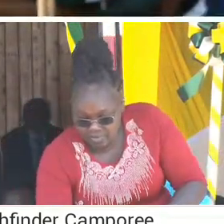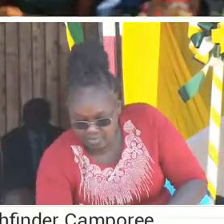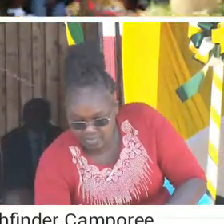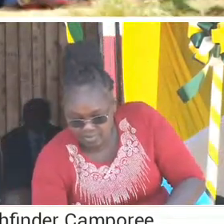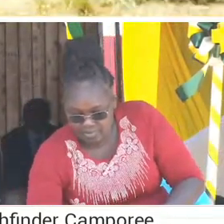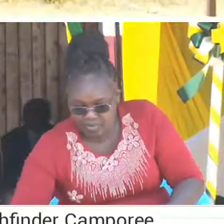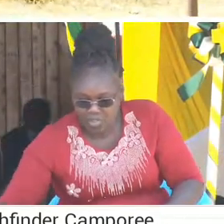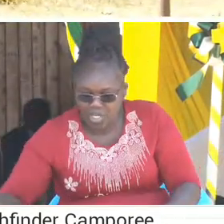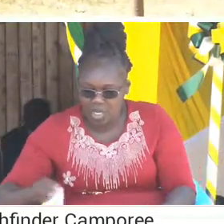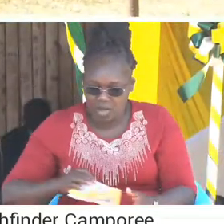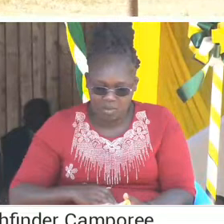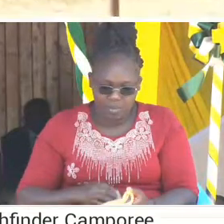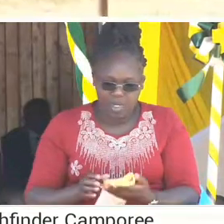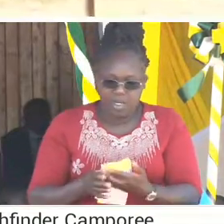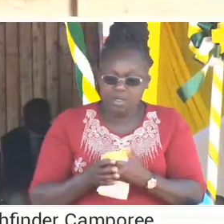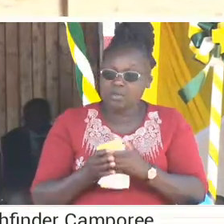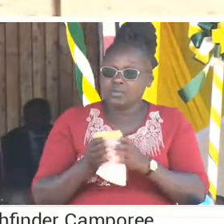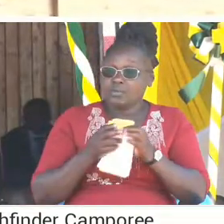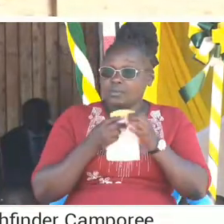Saheri ya